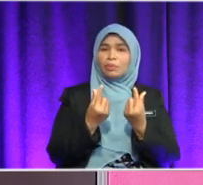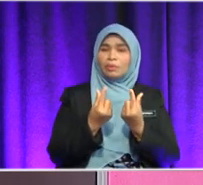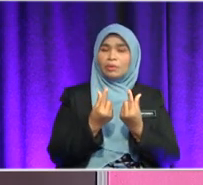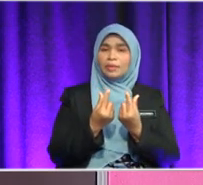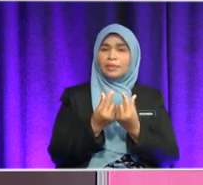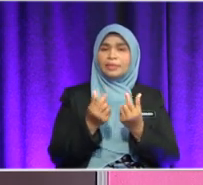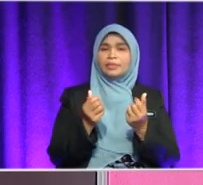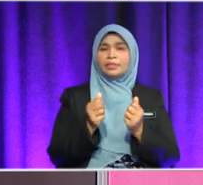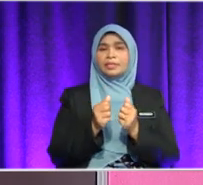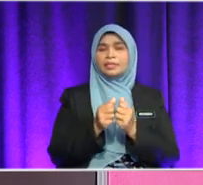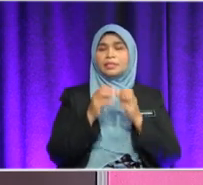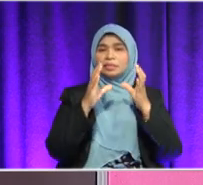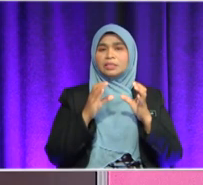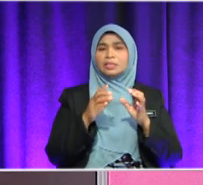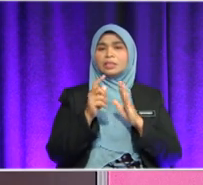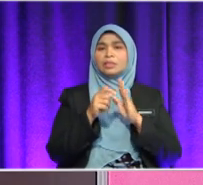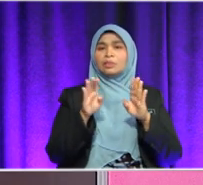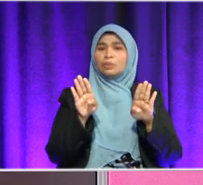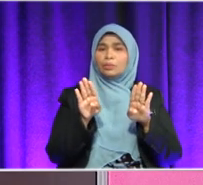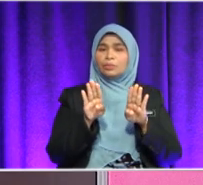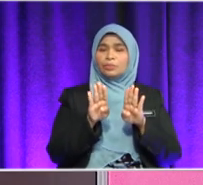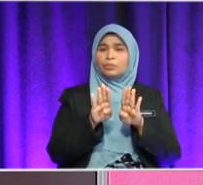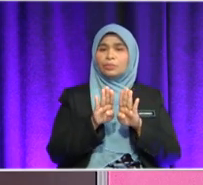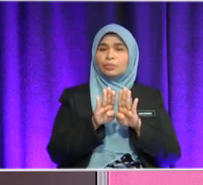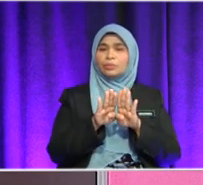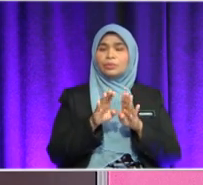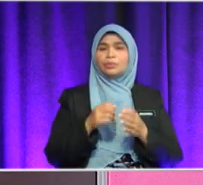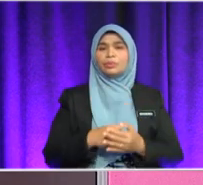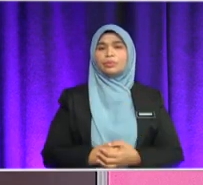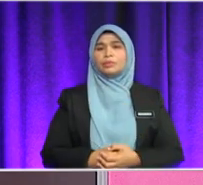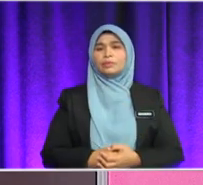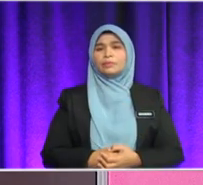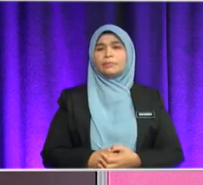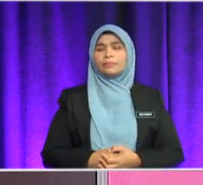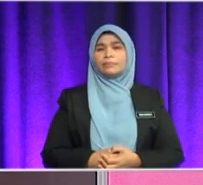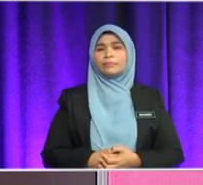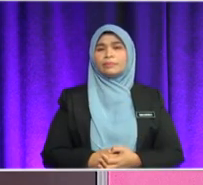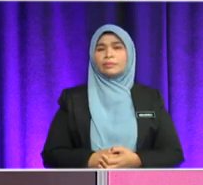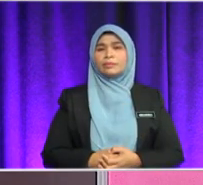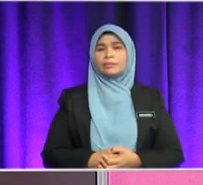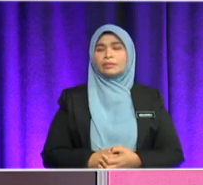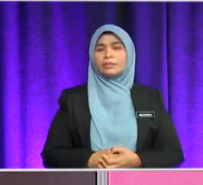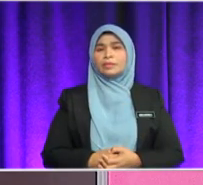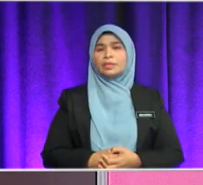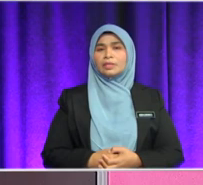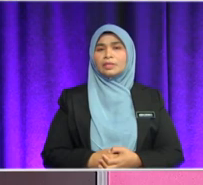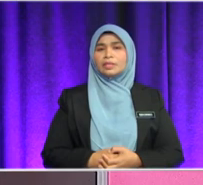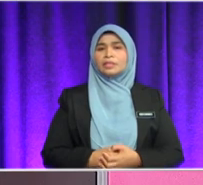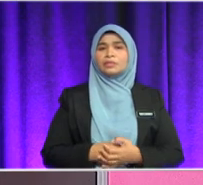sebaluar dan abunya Dibuang ke laut melebihi 5 km itu ada syarat-syarat